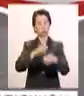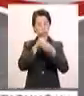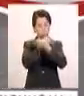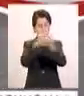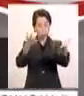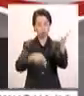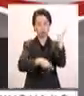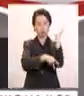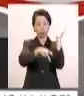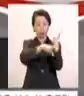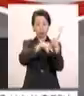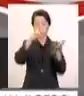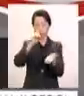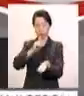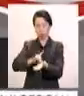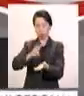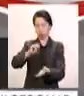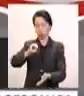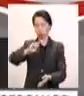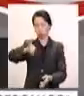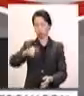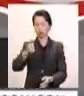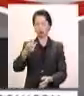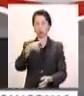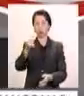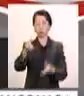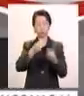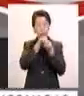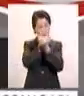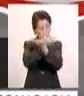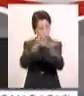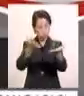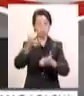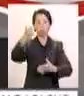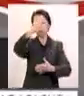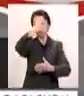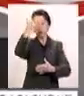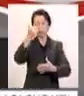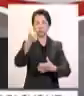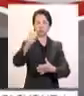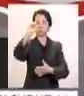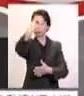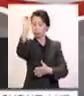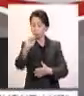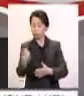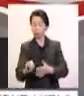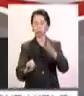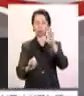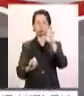lobi Parlimen, Datuk Seri Dr. Mujahid turut memaklumkan ia berikutan liabiliti sebanyak